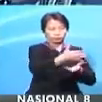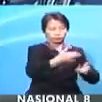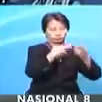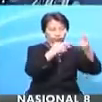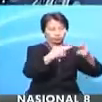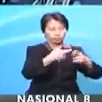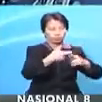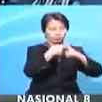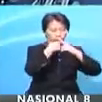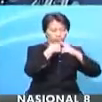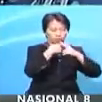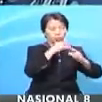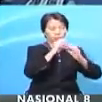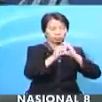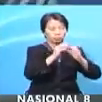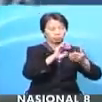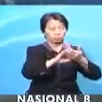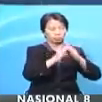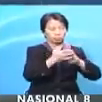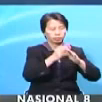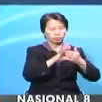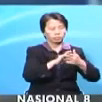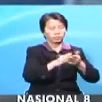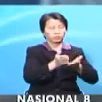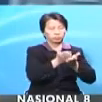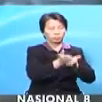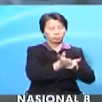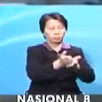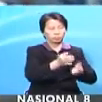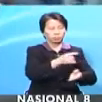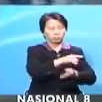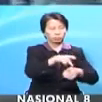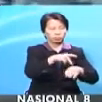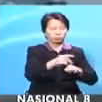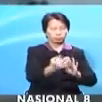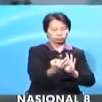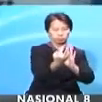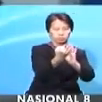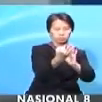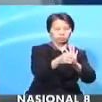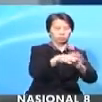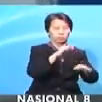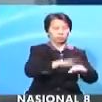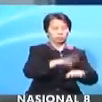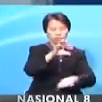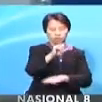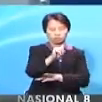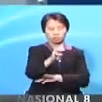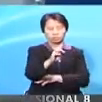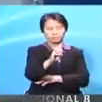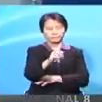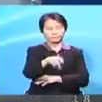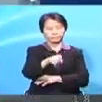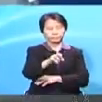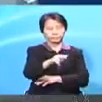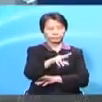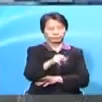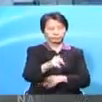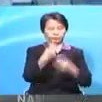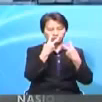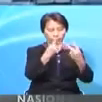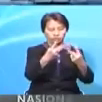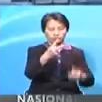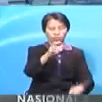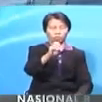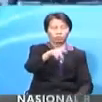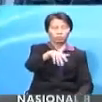taktikal dan komunity maritim pangkalan dan pusat operasi hadapan ketika disempurnakan beliau turut meninjau pelaksanaan operasi di